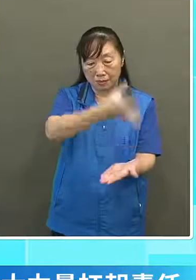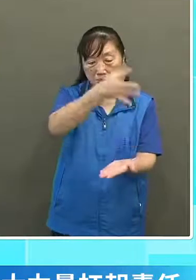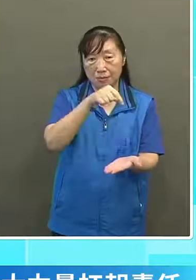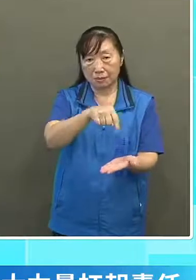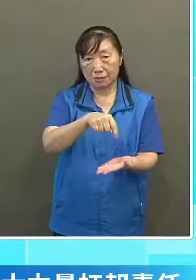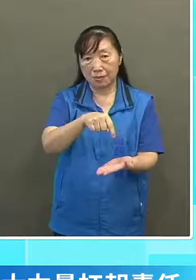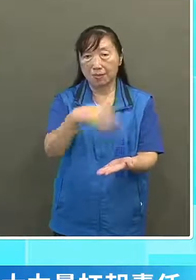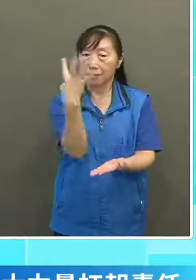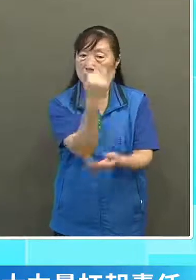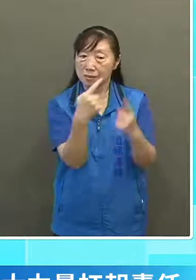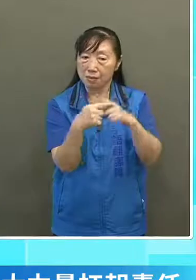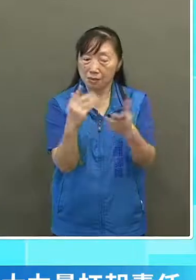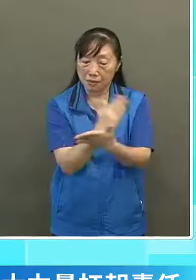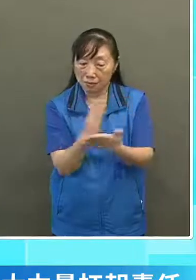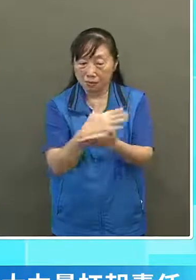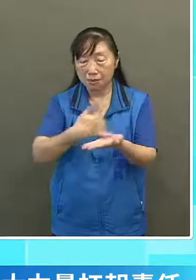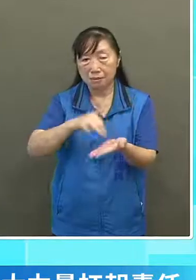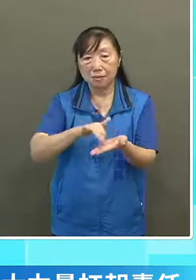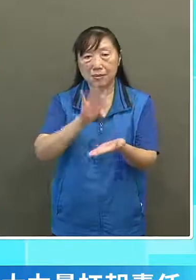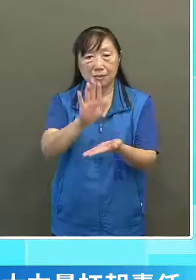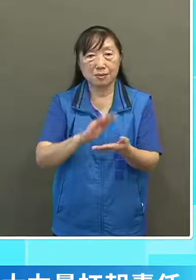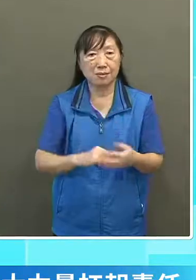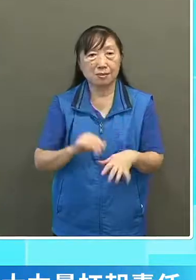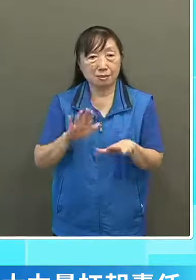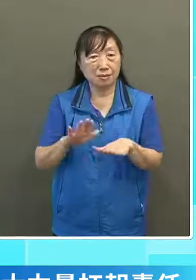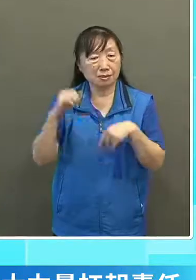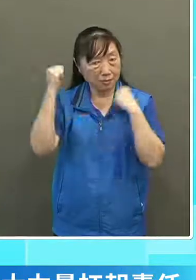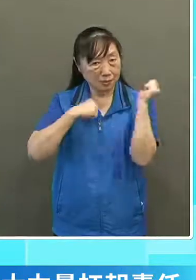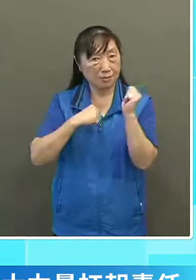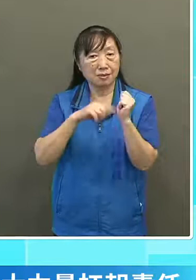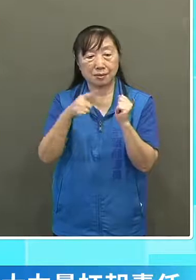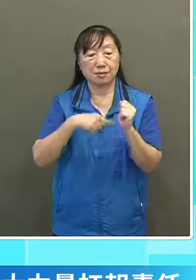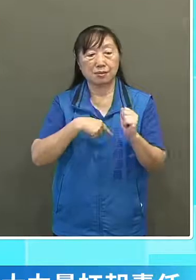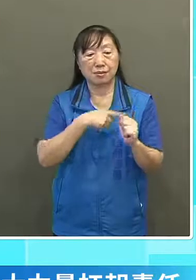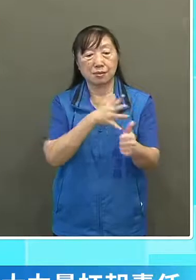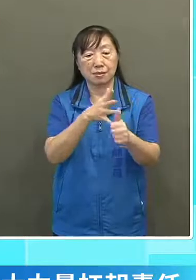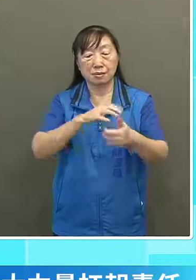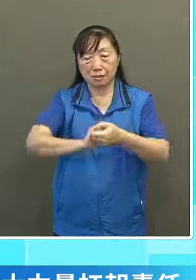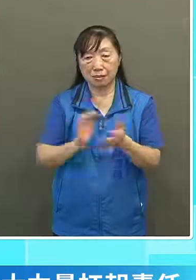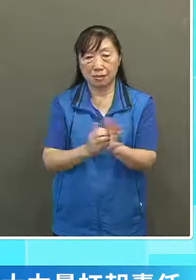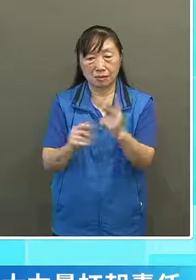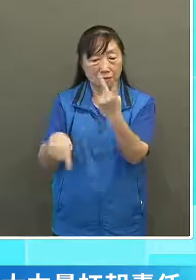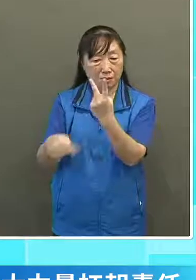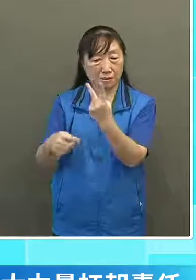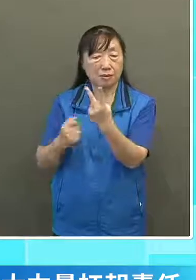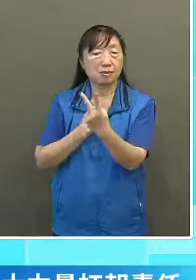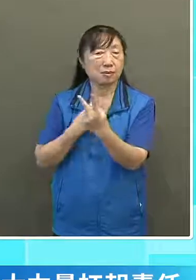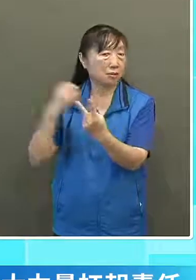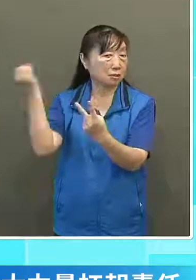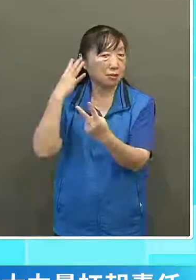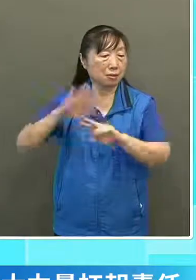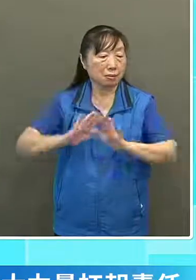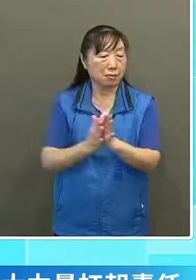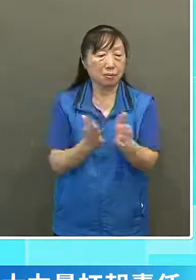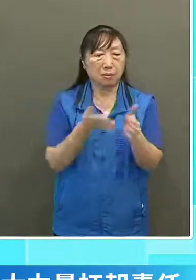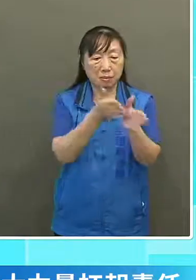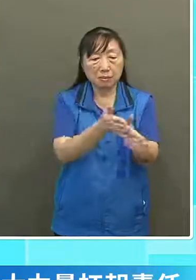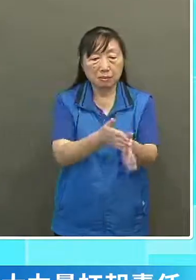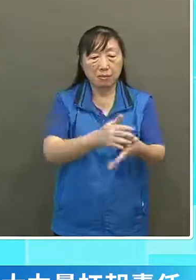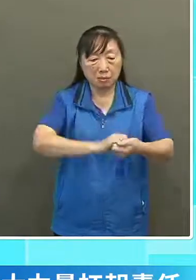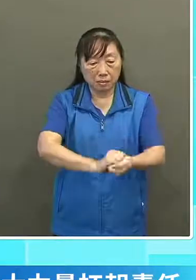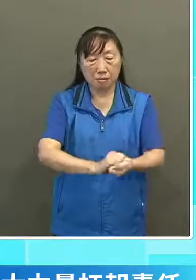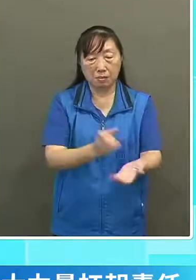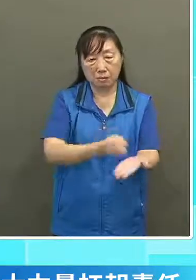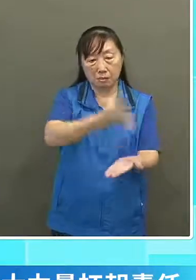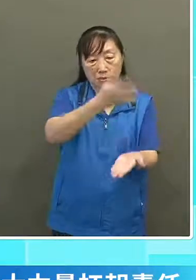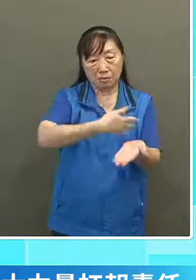多少人。那今天早上一确认就增加两个的时候，我们就马上做好清空。